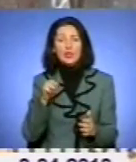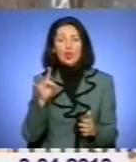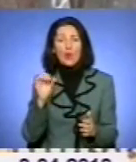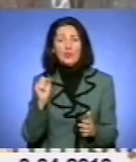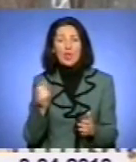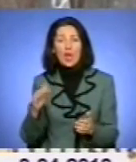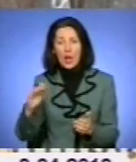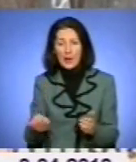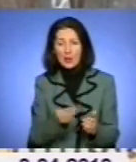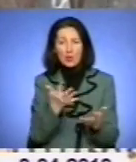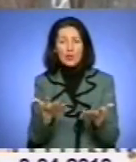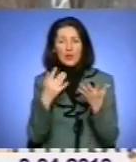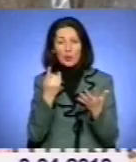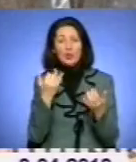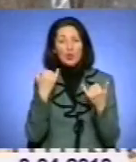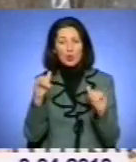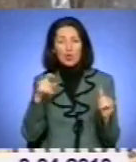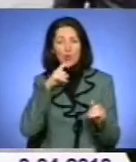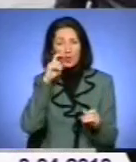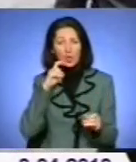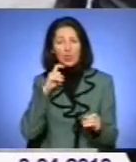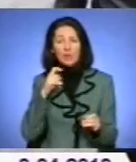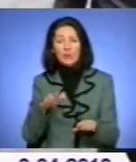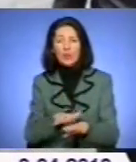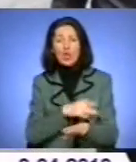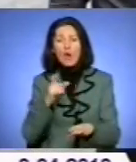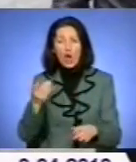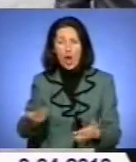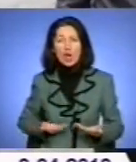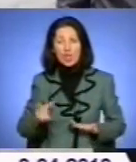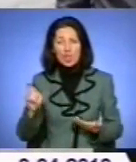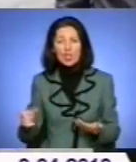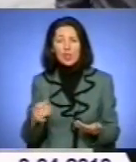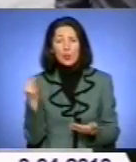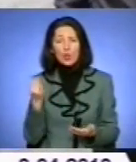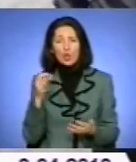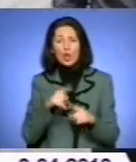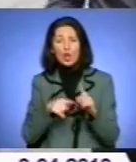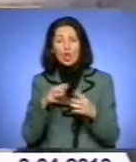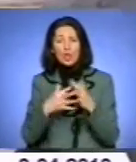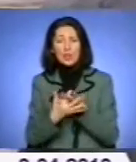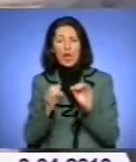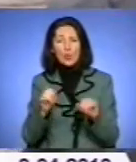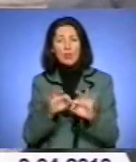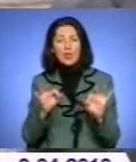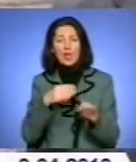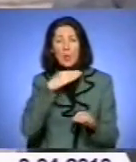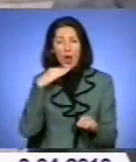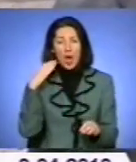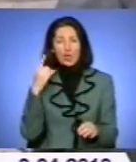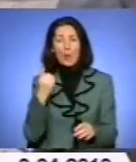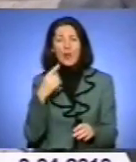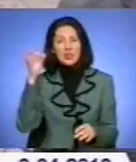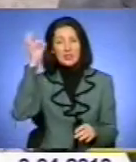України. Довгожитель Устечка Володимир Довганюк про історію рідного села може розповідати багато. Перша згадка є